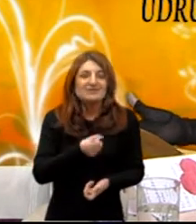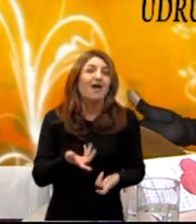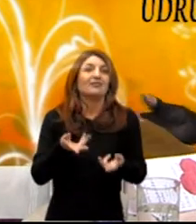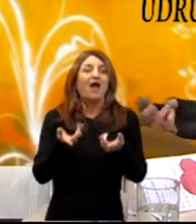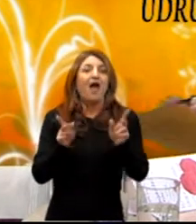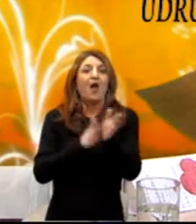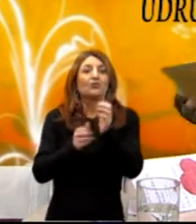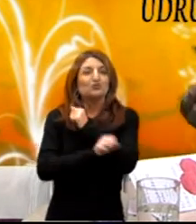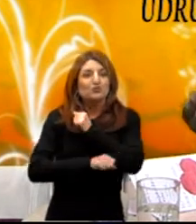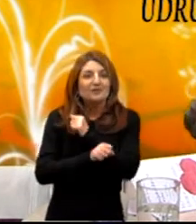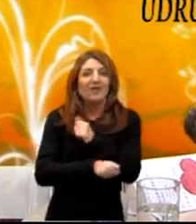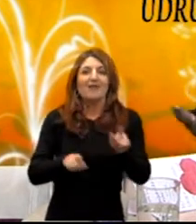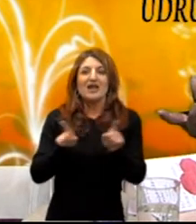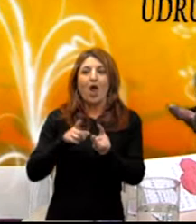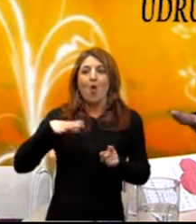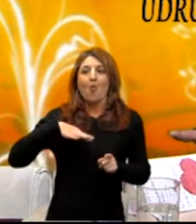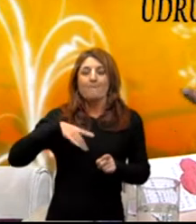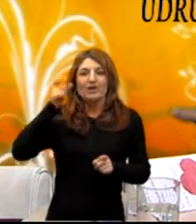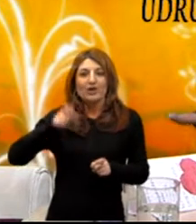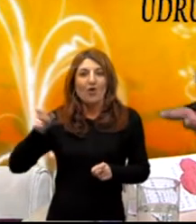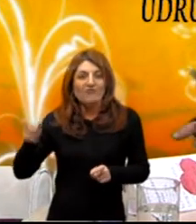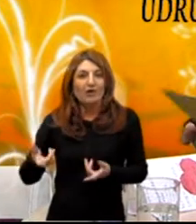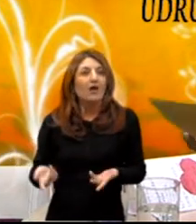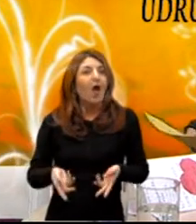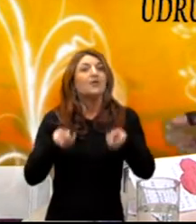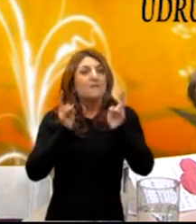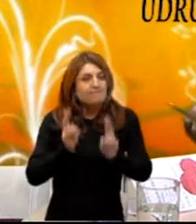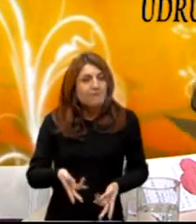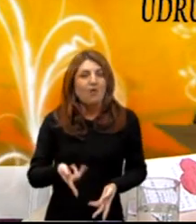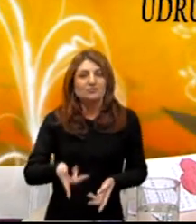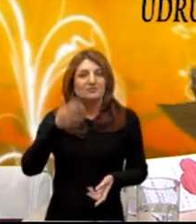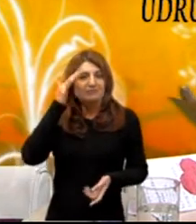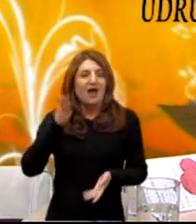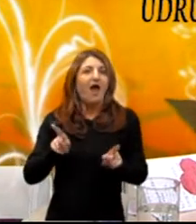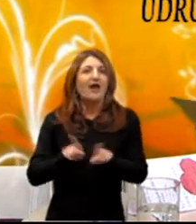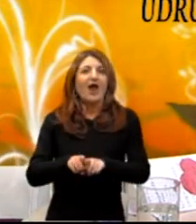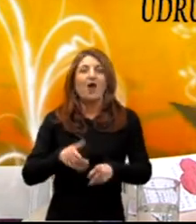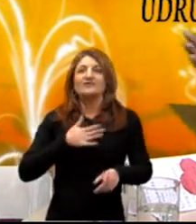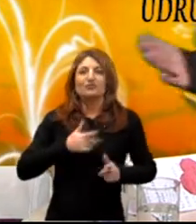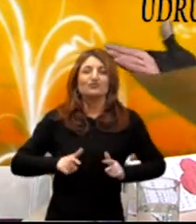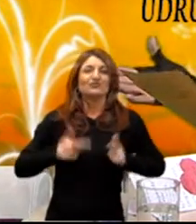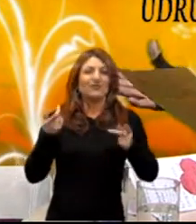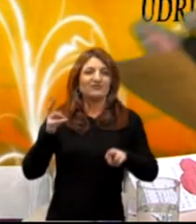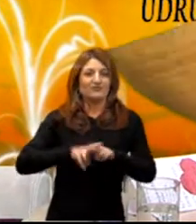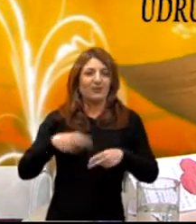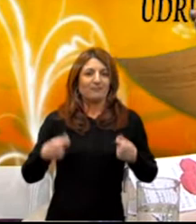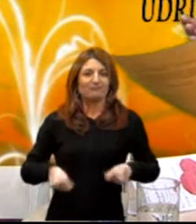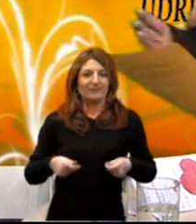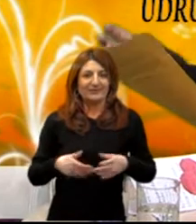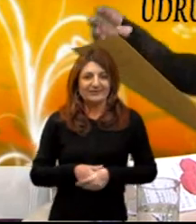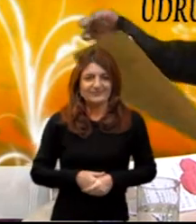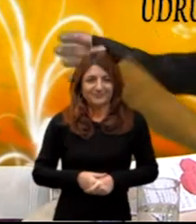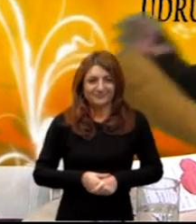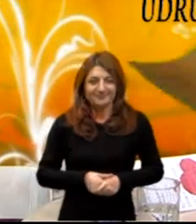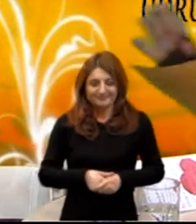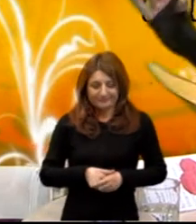umirovili, jel da? Pa su nekako osjećaj napuštenosti. Oni u stvari mogu povratiti svoj život na novo. Evo, možemo li samo,